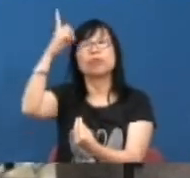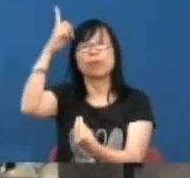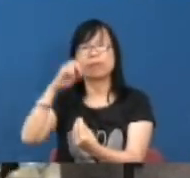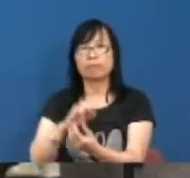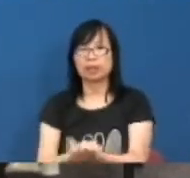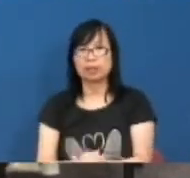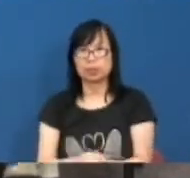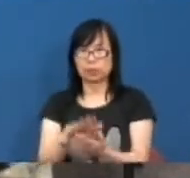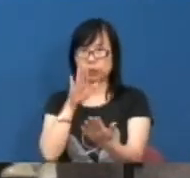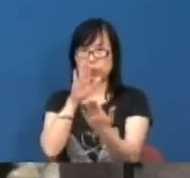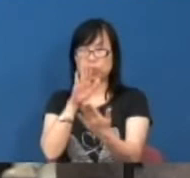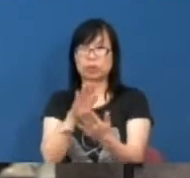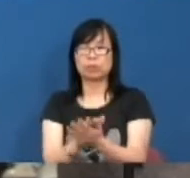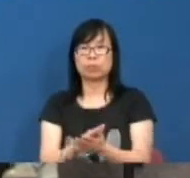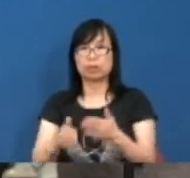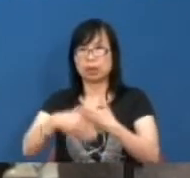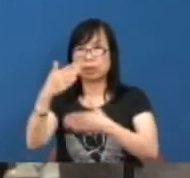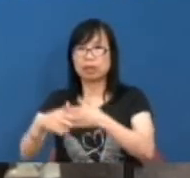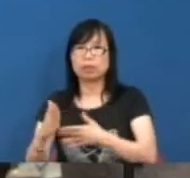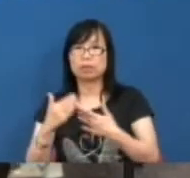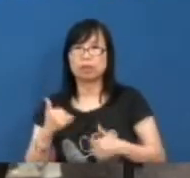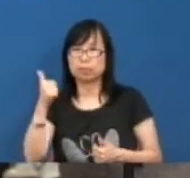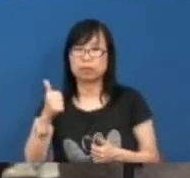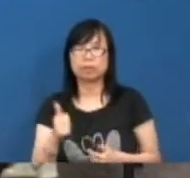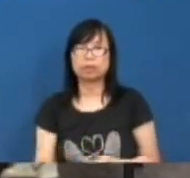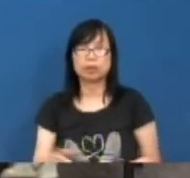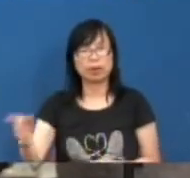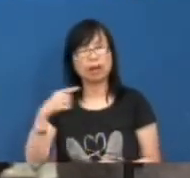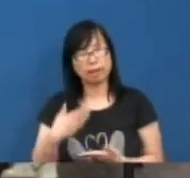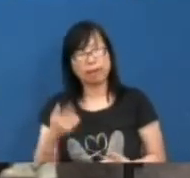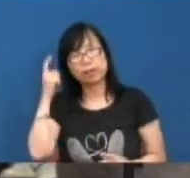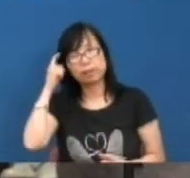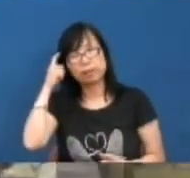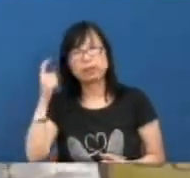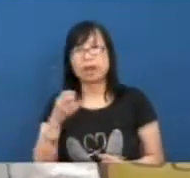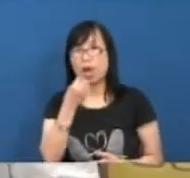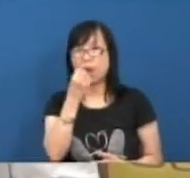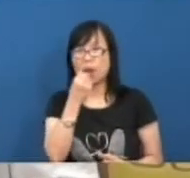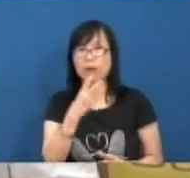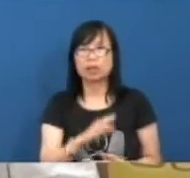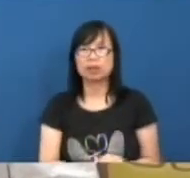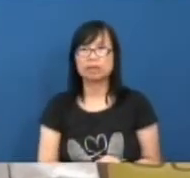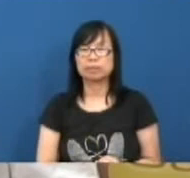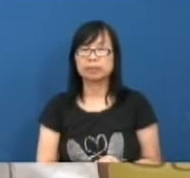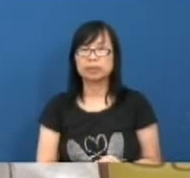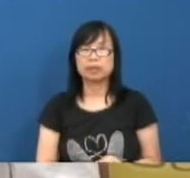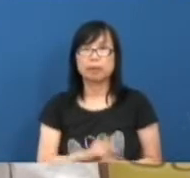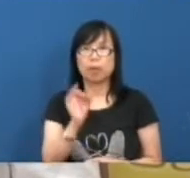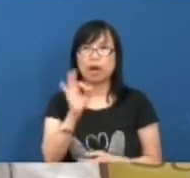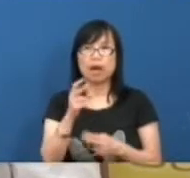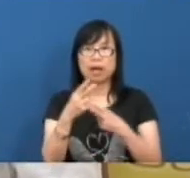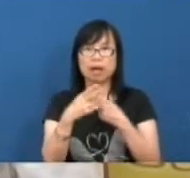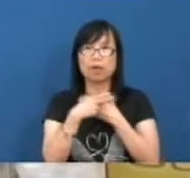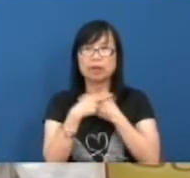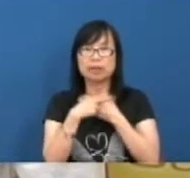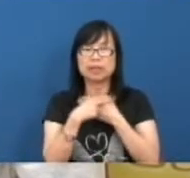於個整體個樓市即係發展就比較健康啲咯。 同埋我咁諗啦，即係香港咧，雖然未至於好似特首所講，香港